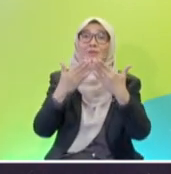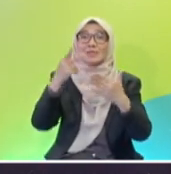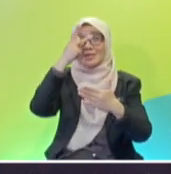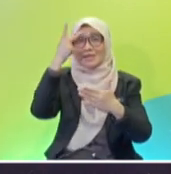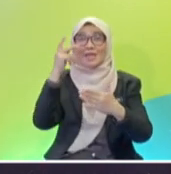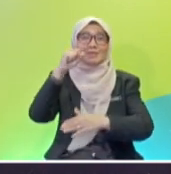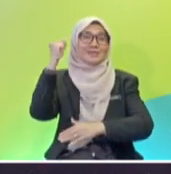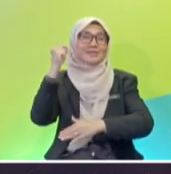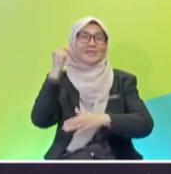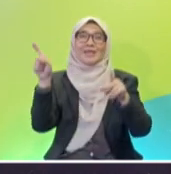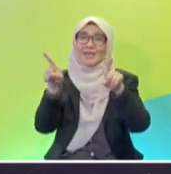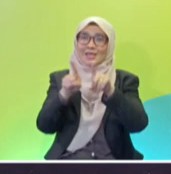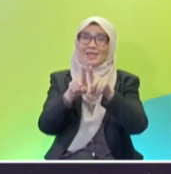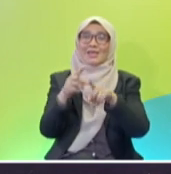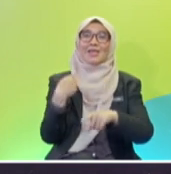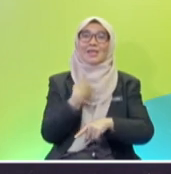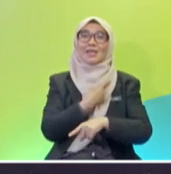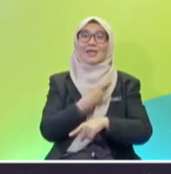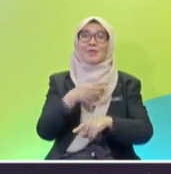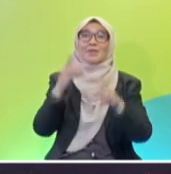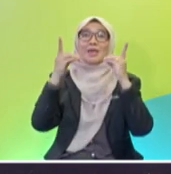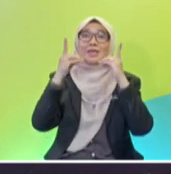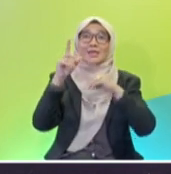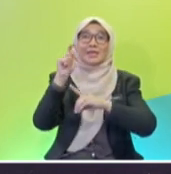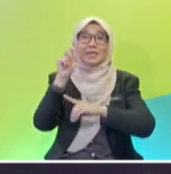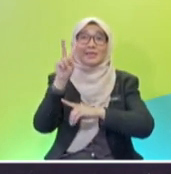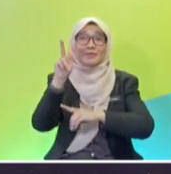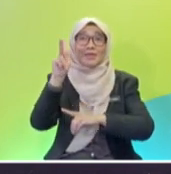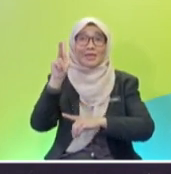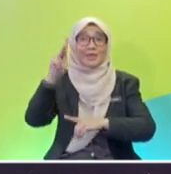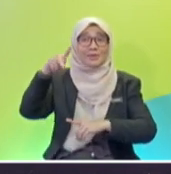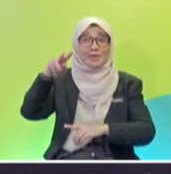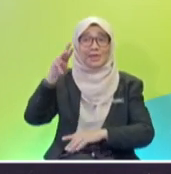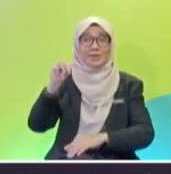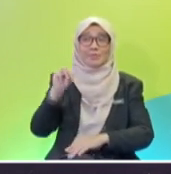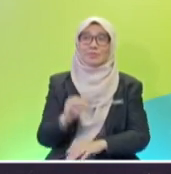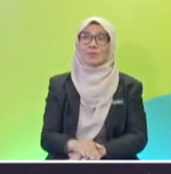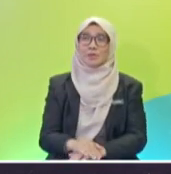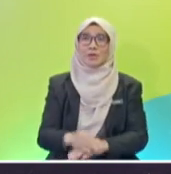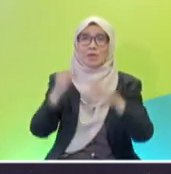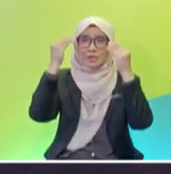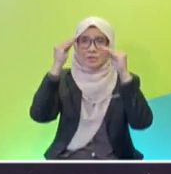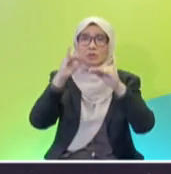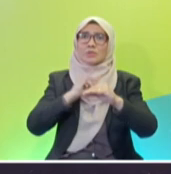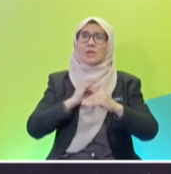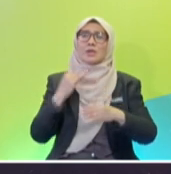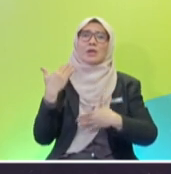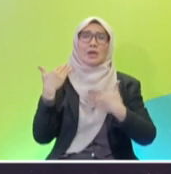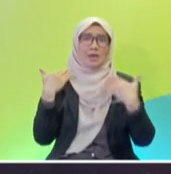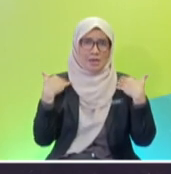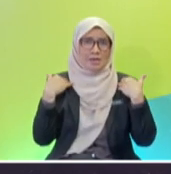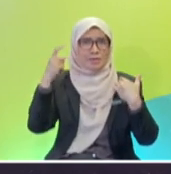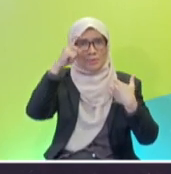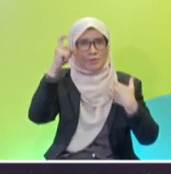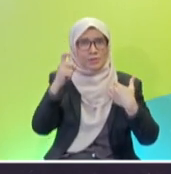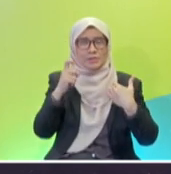sentiasa bersama kami di Didik TV KPM. Sebelum kita habis ni, cikgu, saya ada satu benda saya terfikir tadi. Apa tu? Dulu masa saya